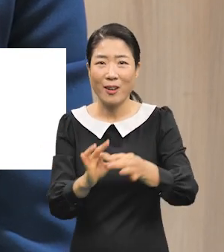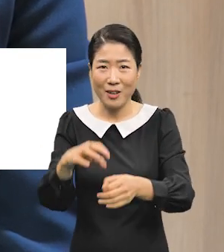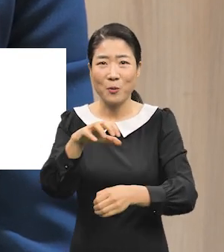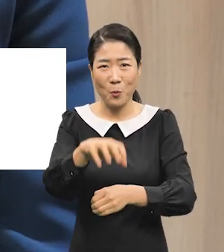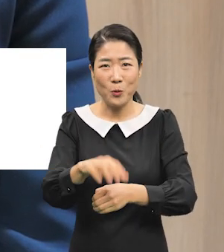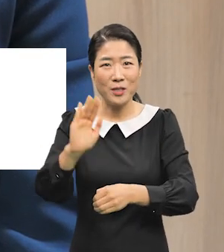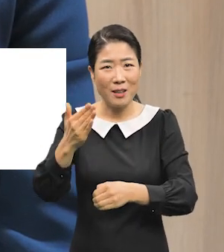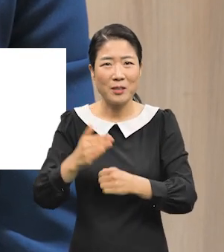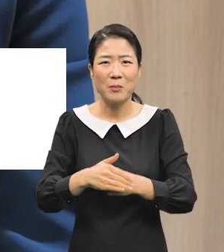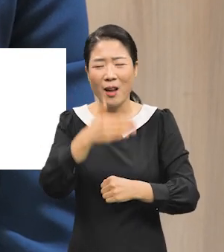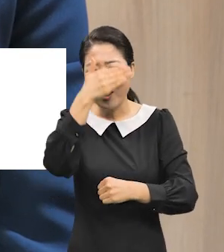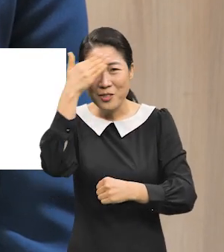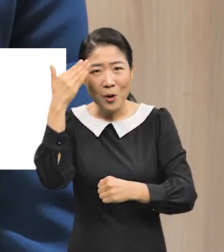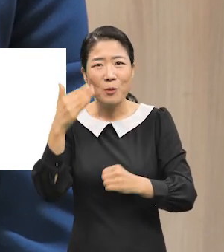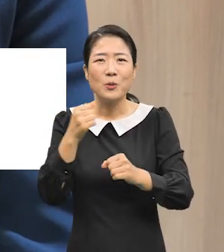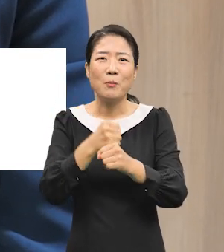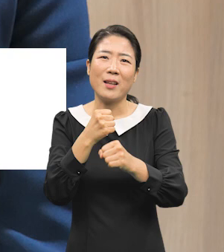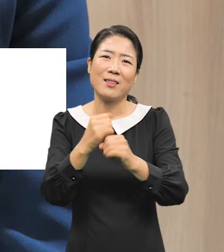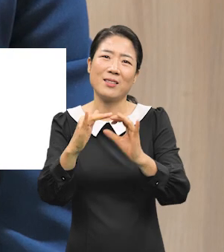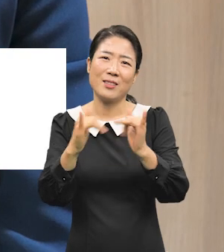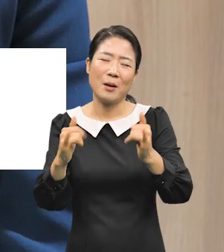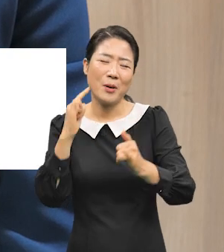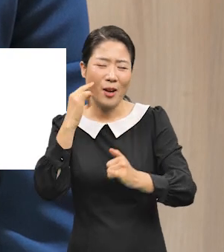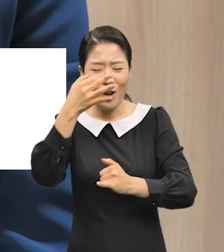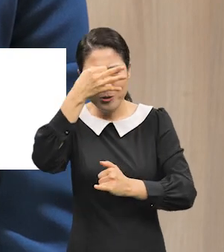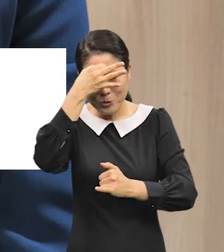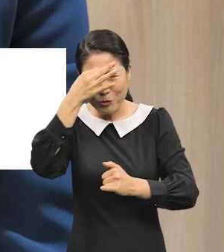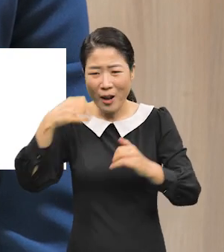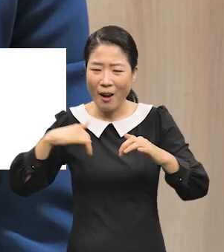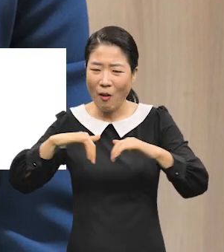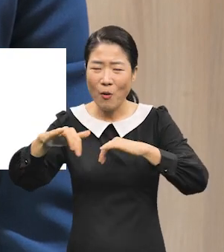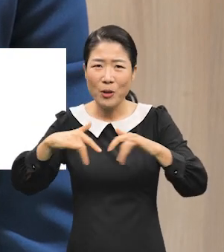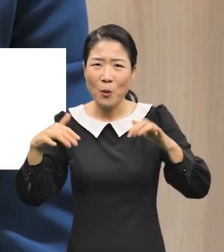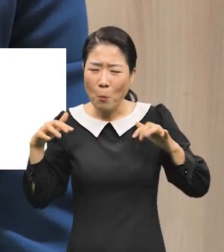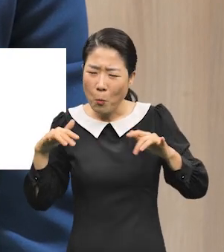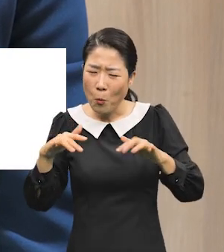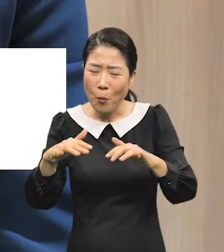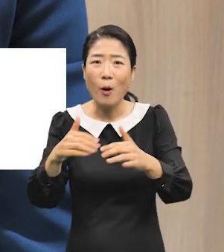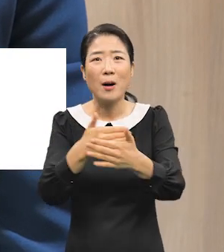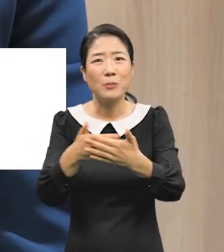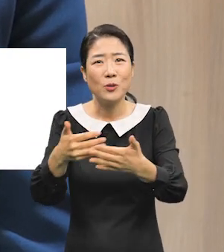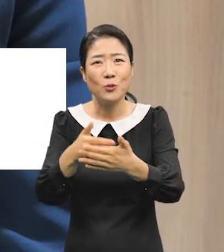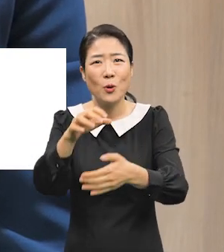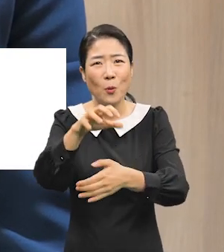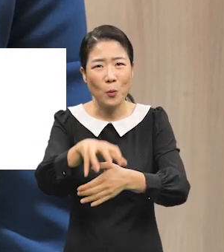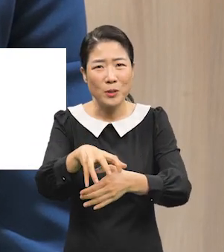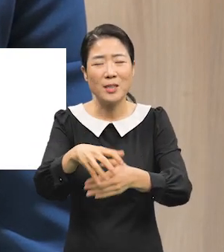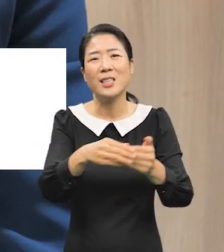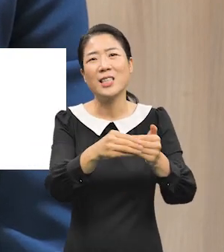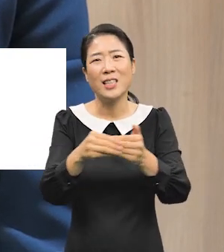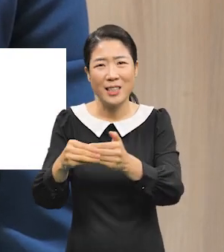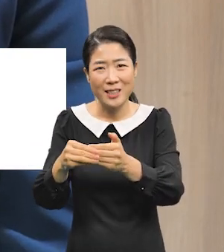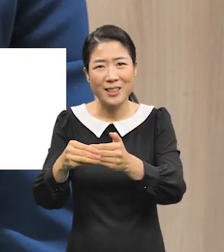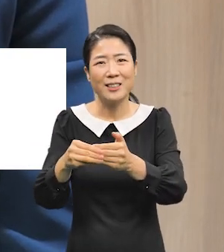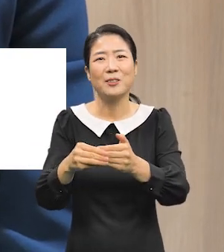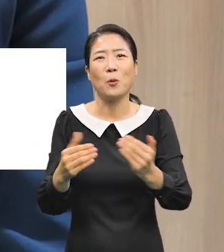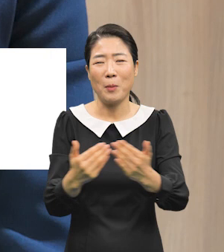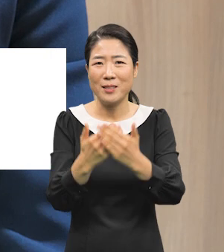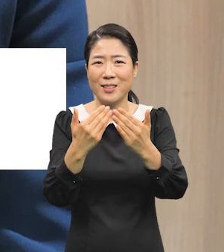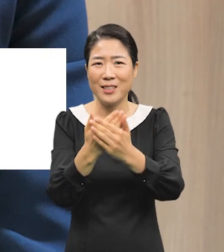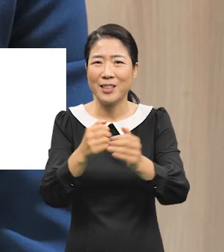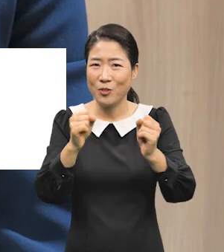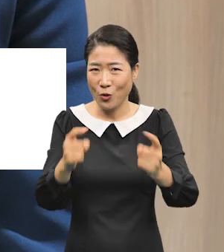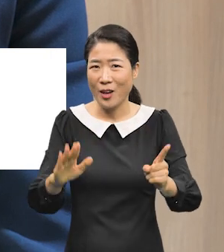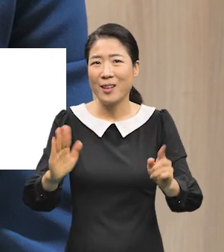것입니다 또 젊은 작가들이 예술 거리로 모여들어 미술 현장 활성화를 이끄는 계기가 될